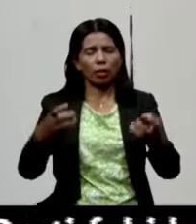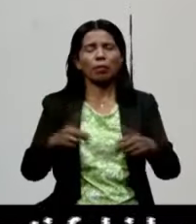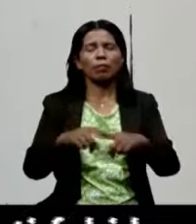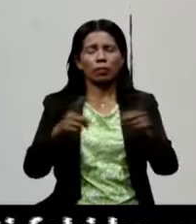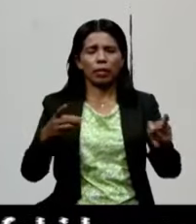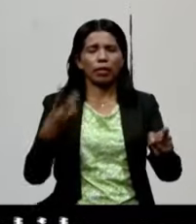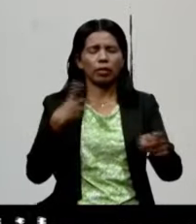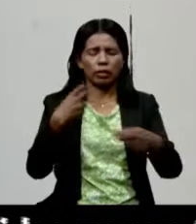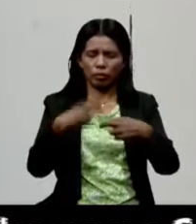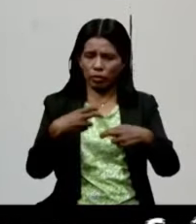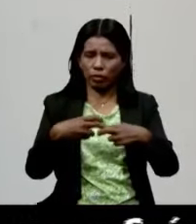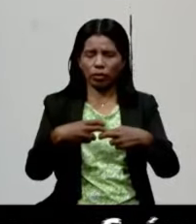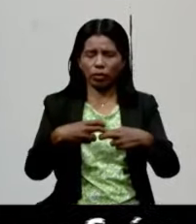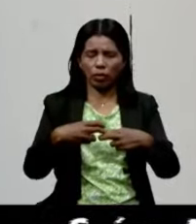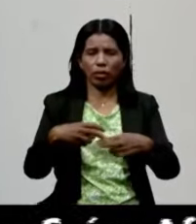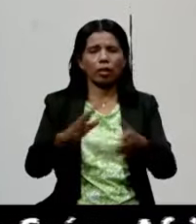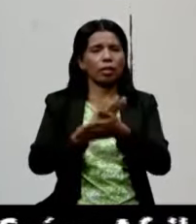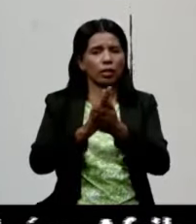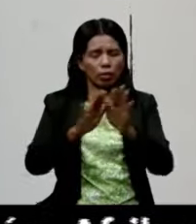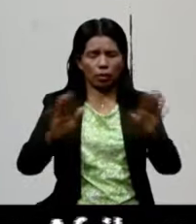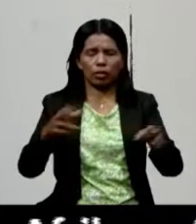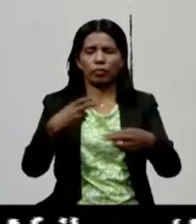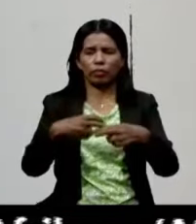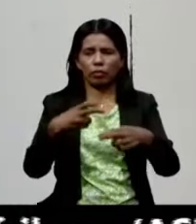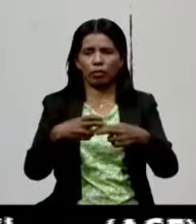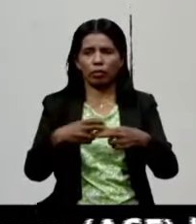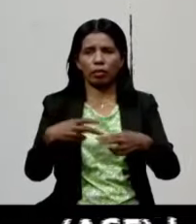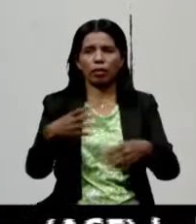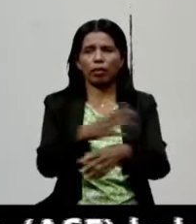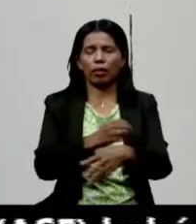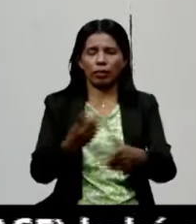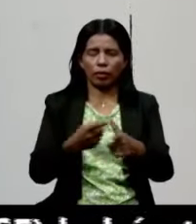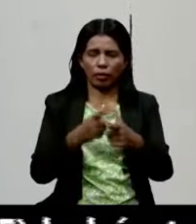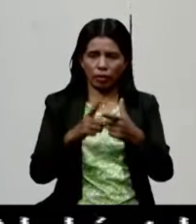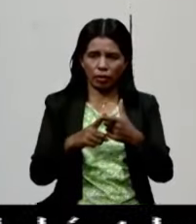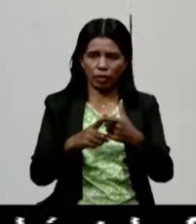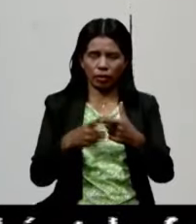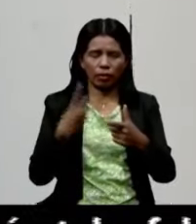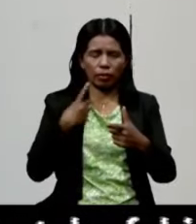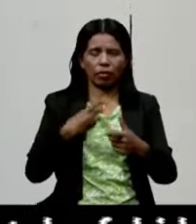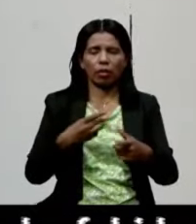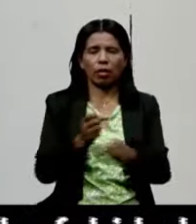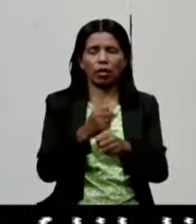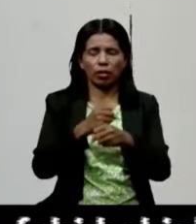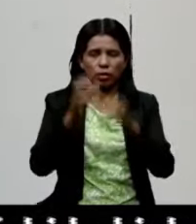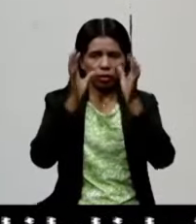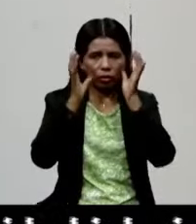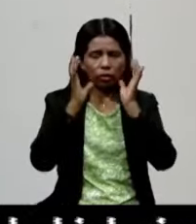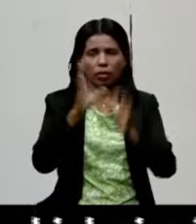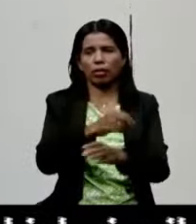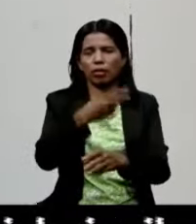apalagi setelah adanya suatu peristiwa yang menyedihkan gitu ya, seperti yang terjadi suatu referendum